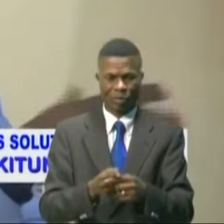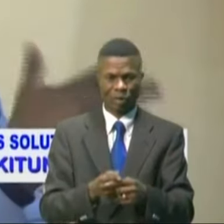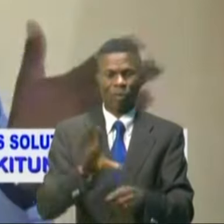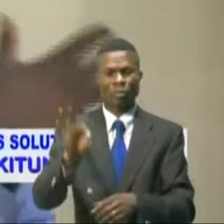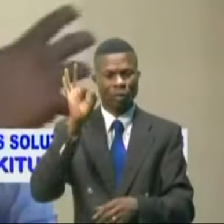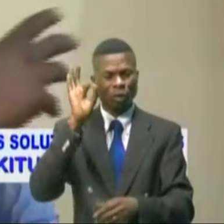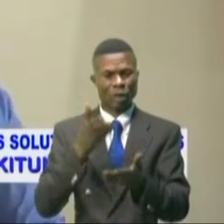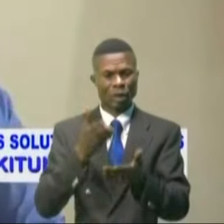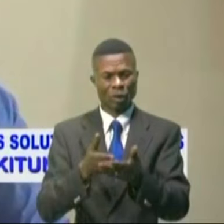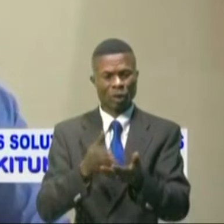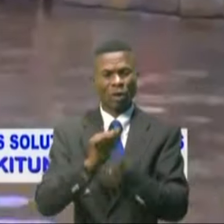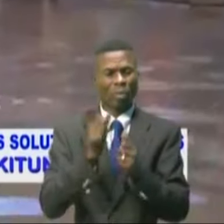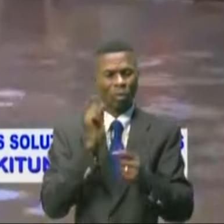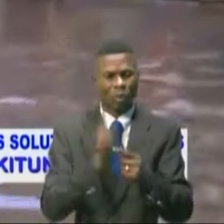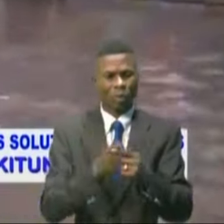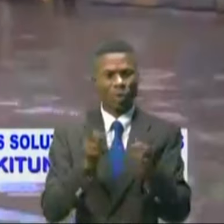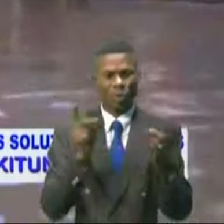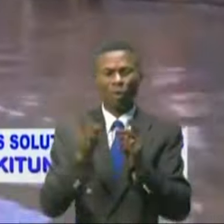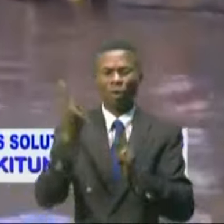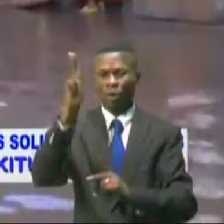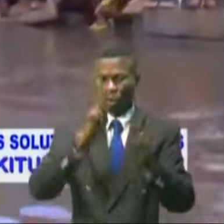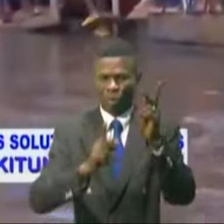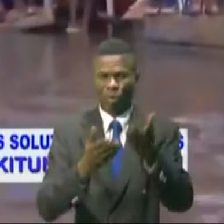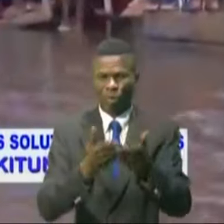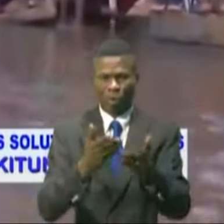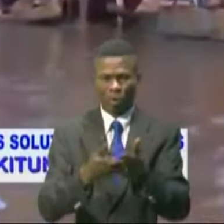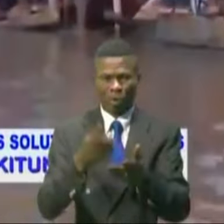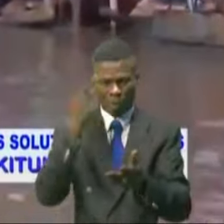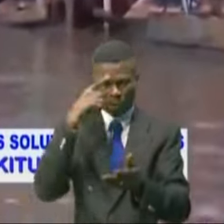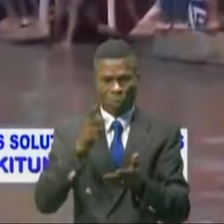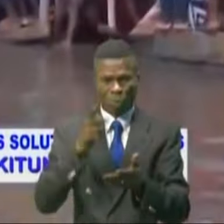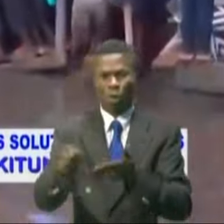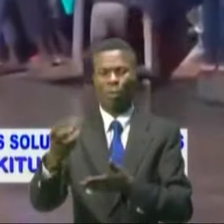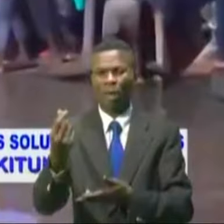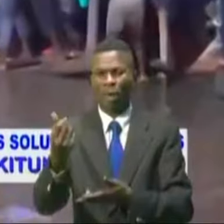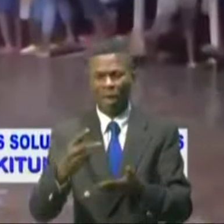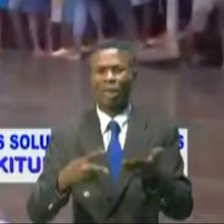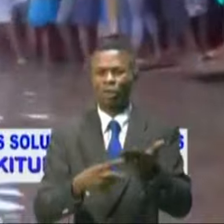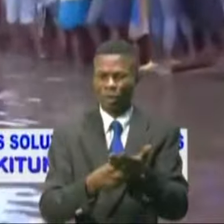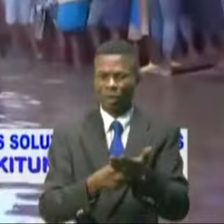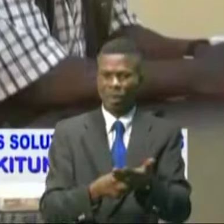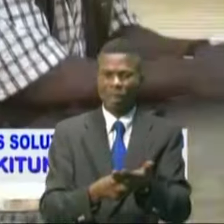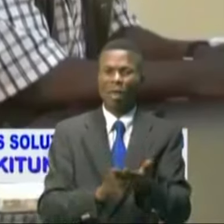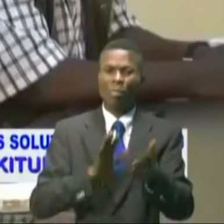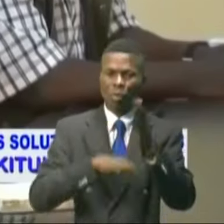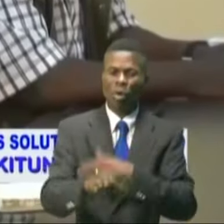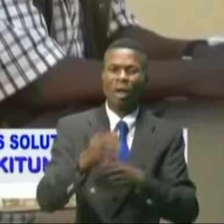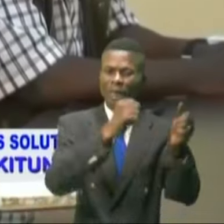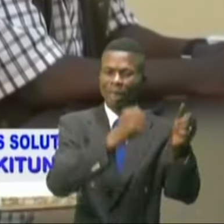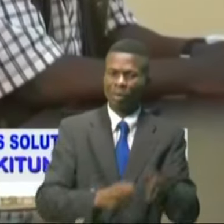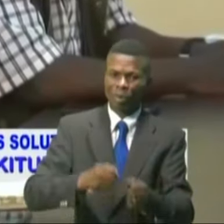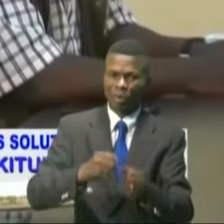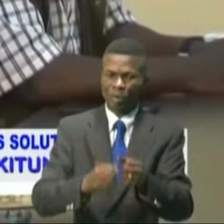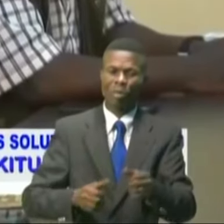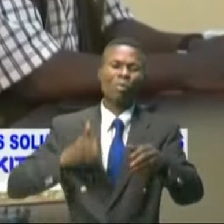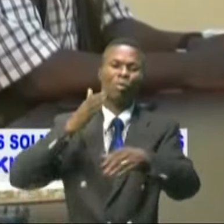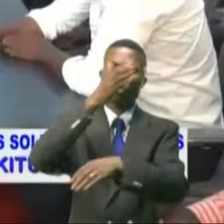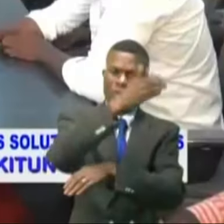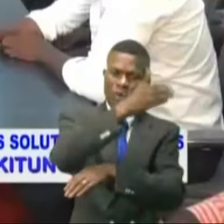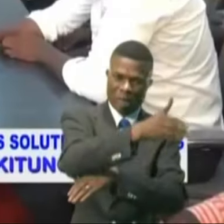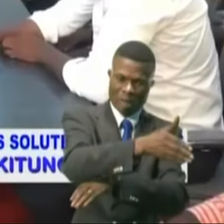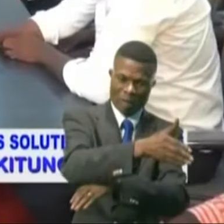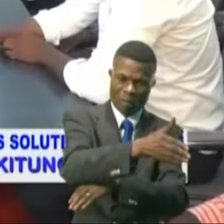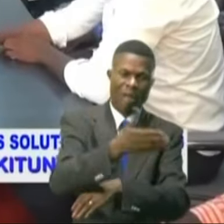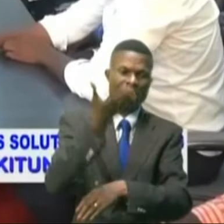derniers de la difficulté que rencontre la population pour payer de l'argent afin d'être transporté dans la pirogue pour attendre l'autre bout du boulevard